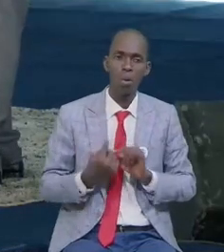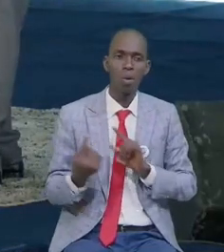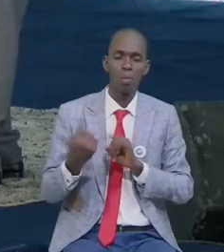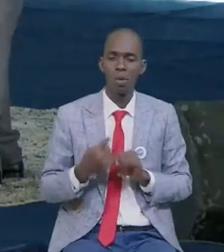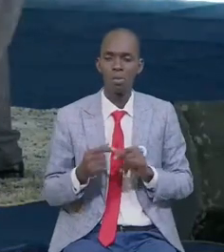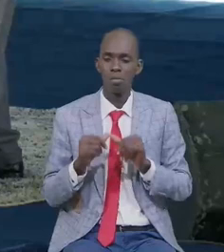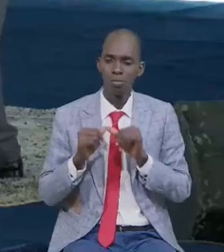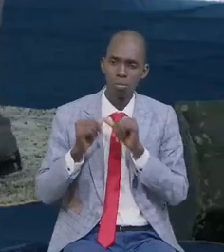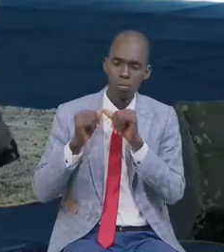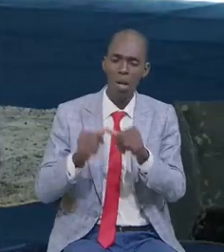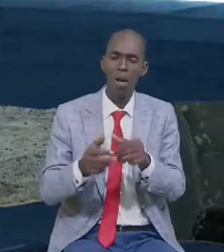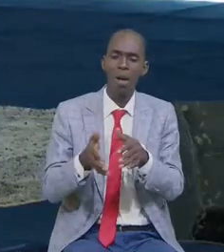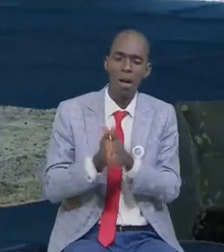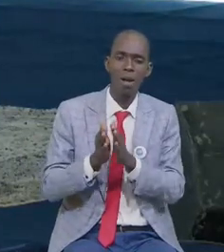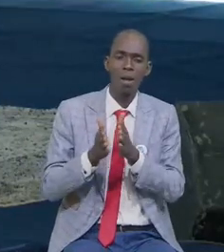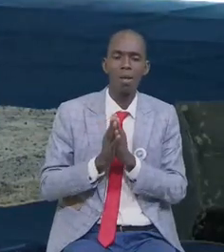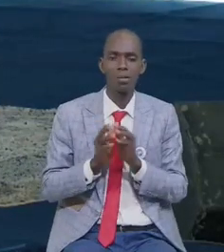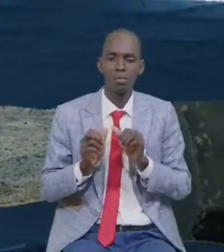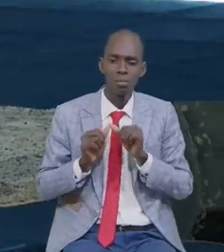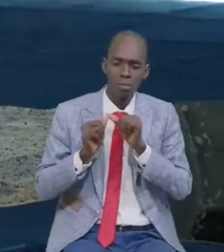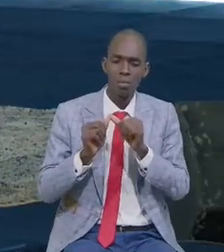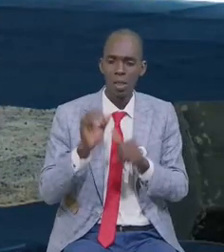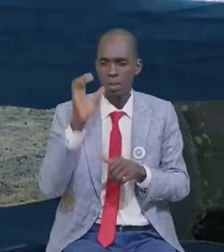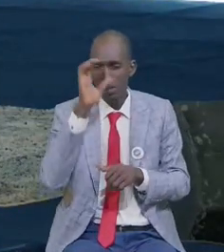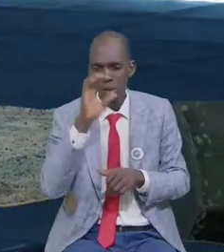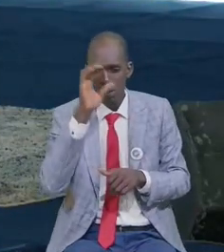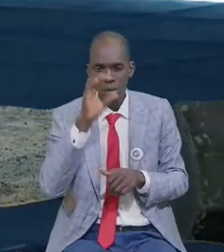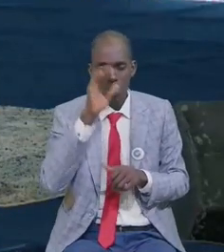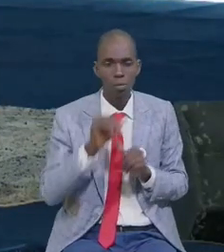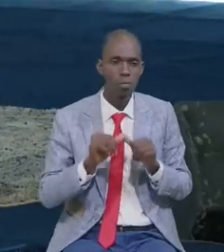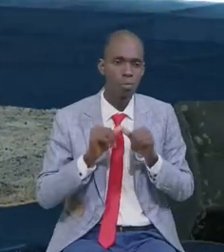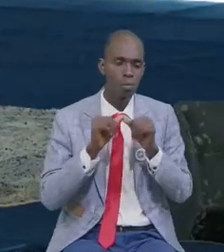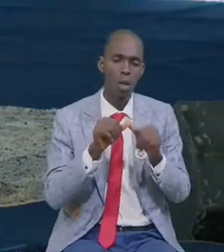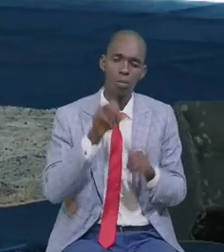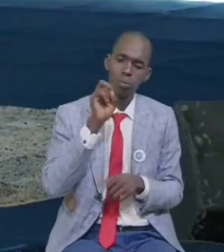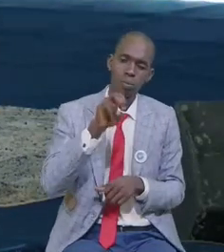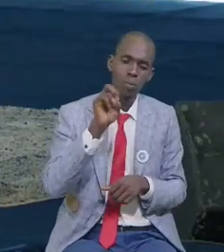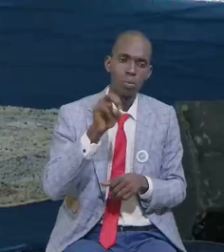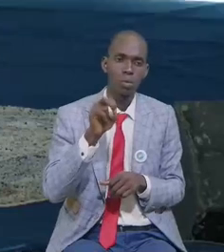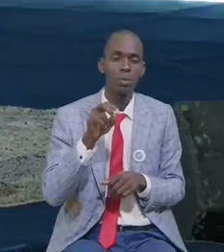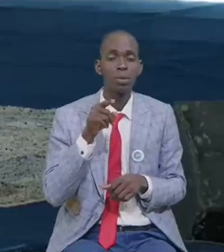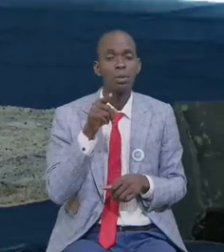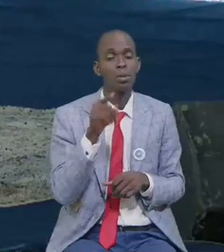Qu'elle ne continue sans cesse. Frapper de façon continuelle. Verset